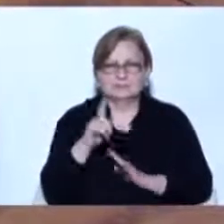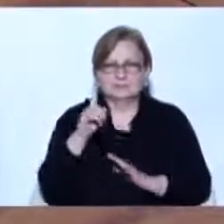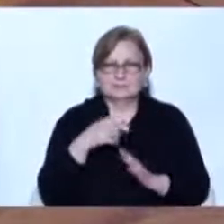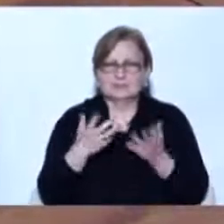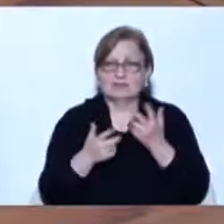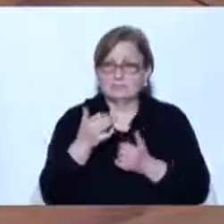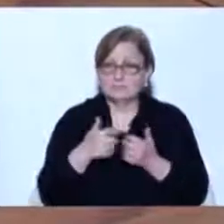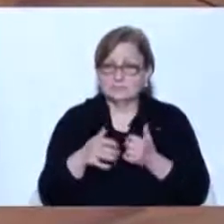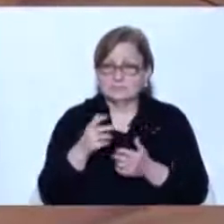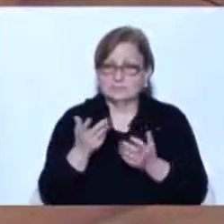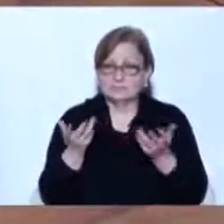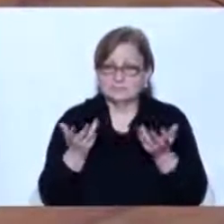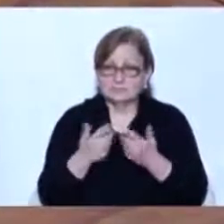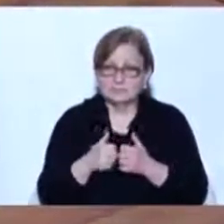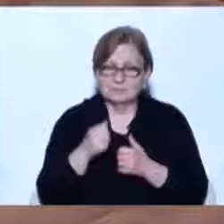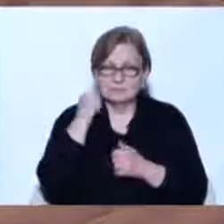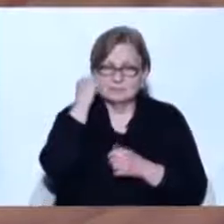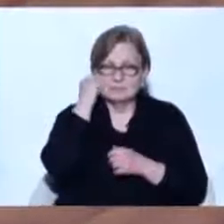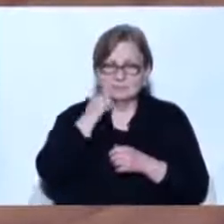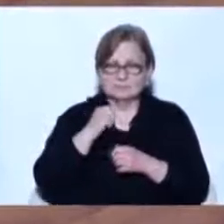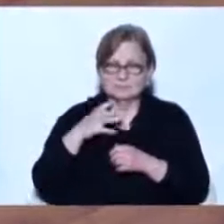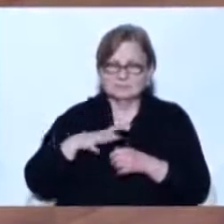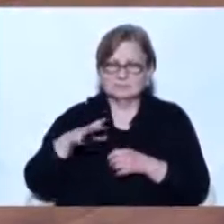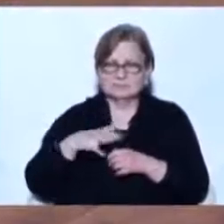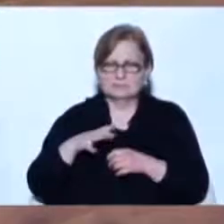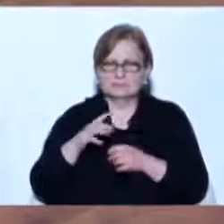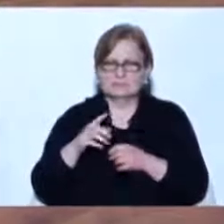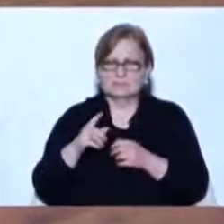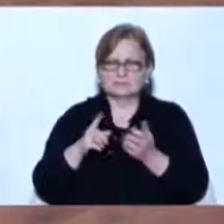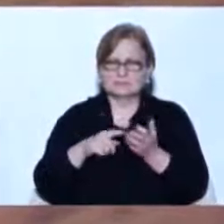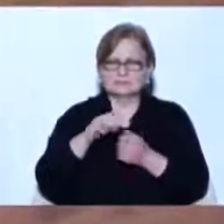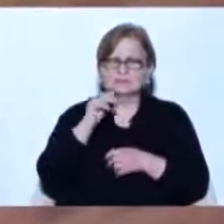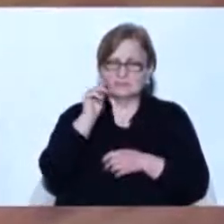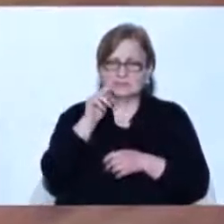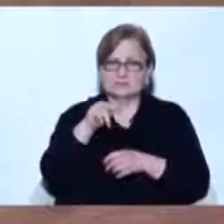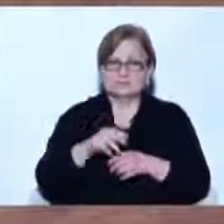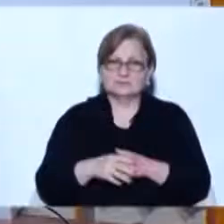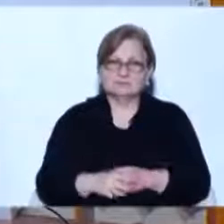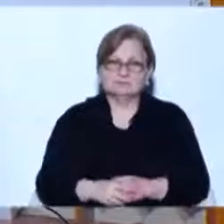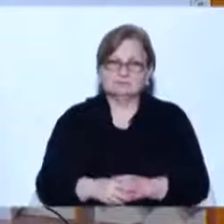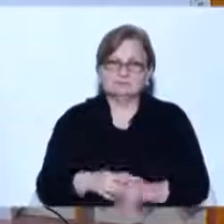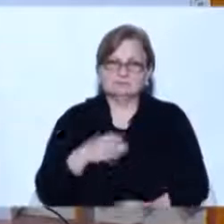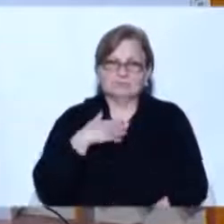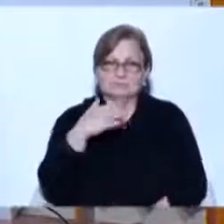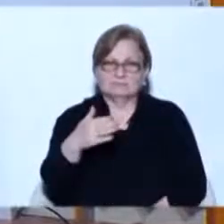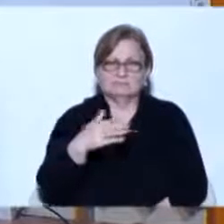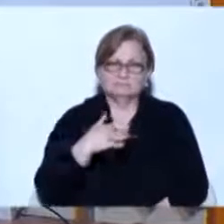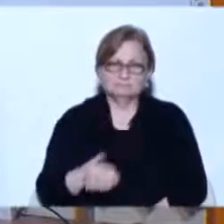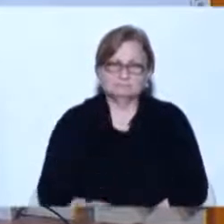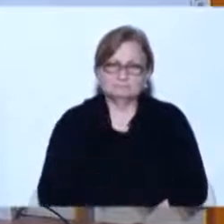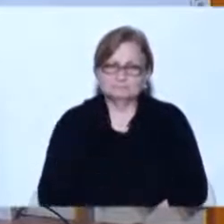გავითვლი და ერთ ძველ ქართულ გათვლას გასწავლი. დავიწყოთ.